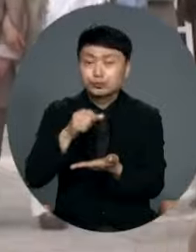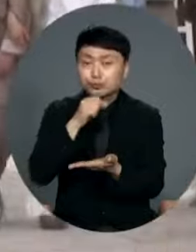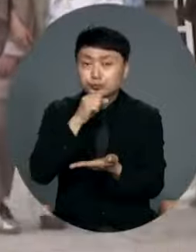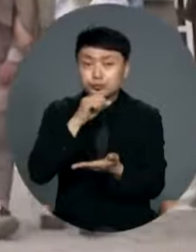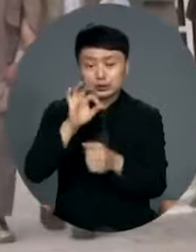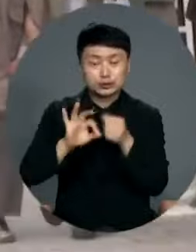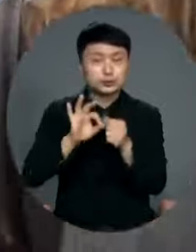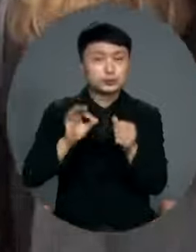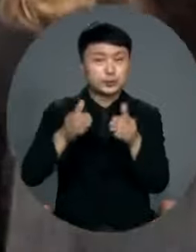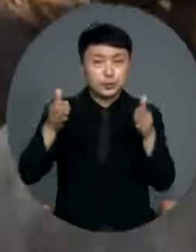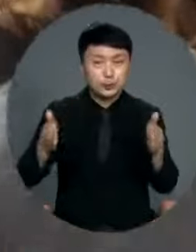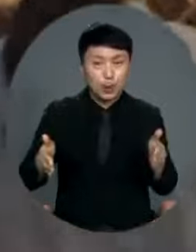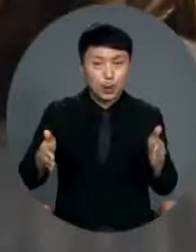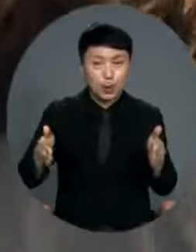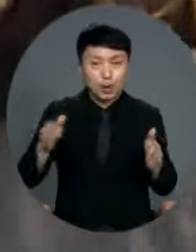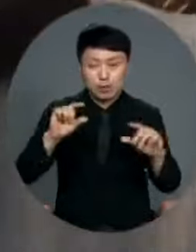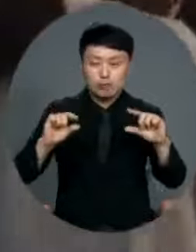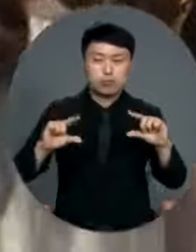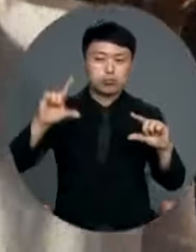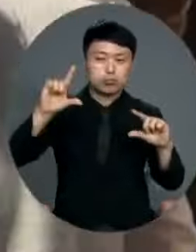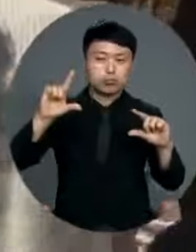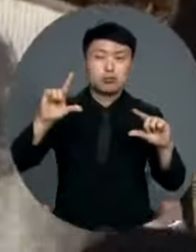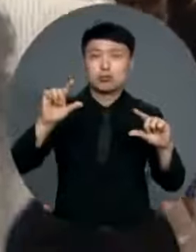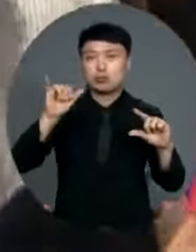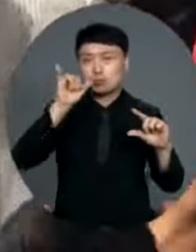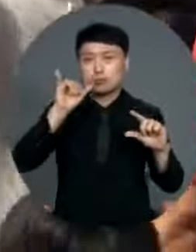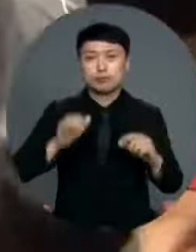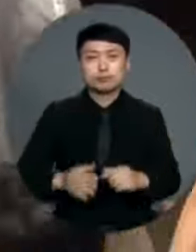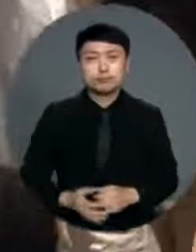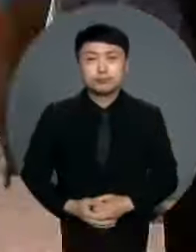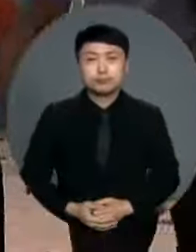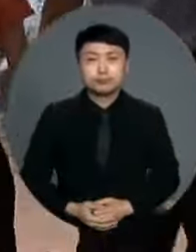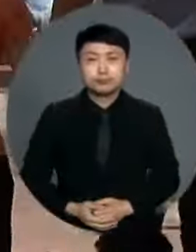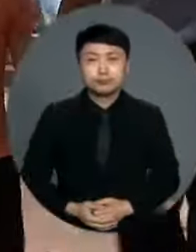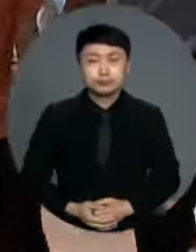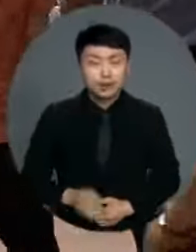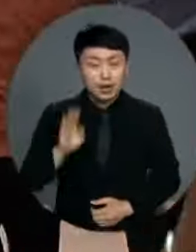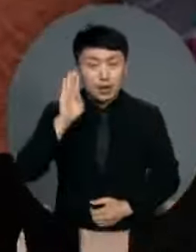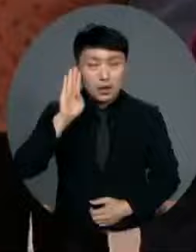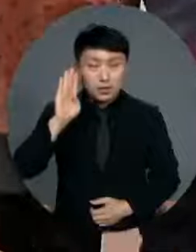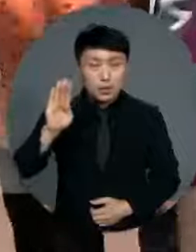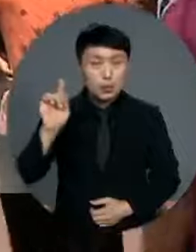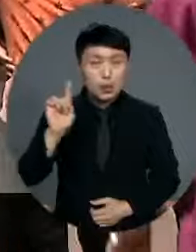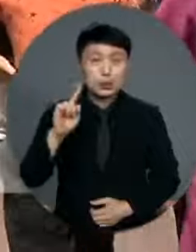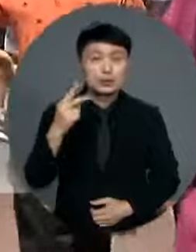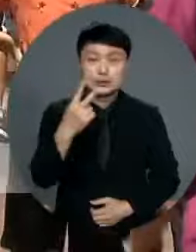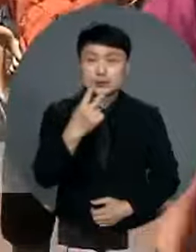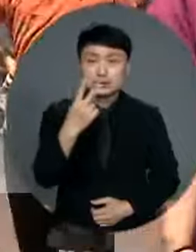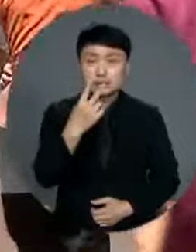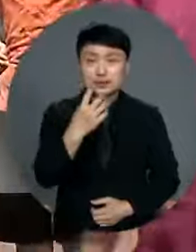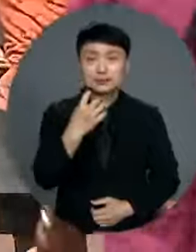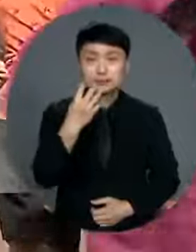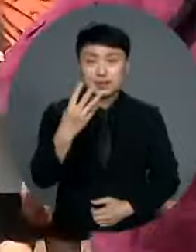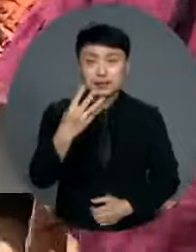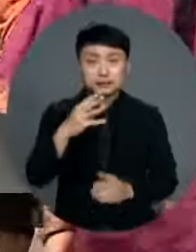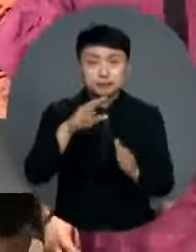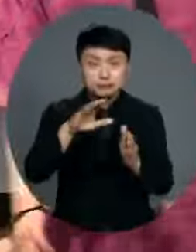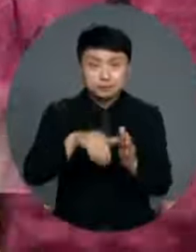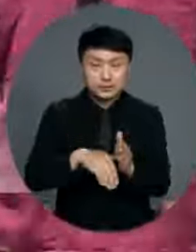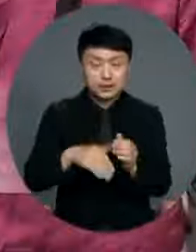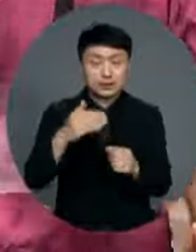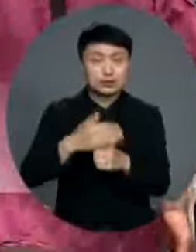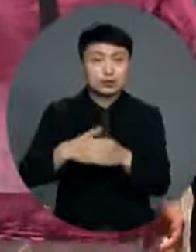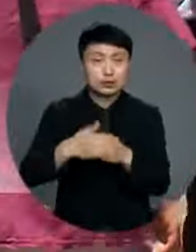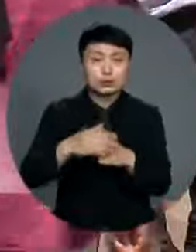지수도 10년 사이 큰 폭으로 상승했습니다. 이런 추세로 가면 2043년 대구의 15살